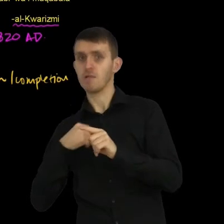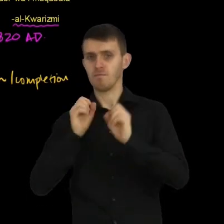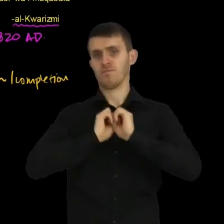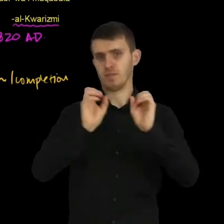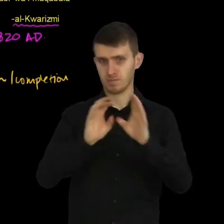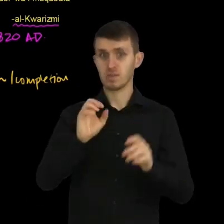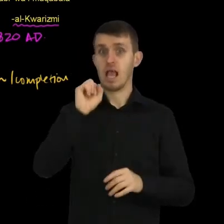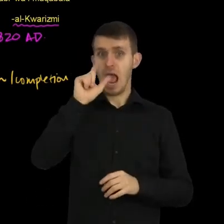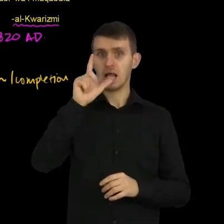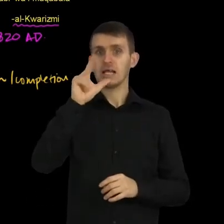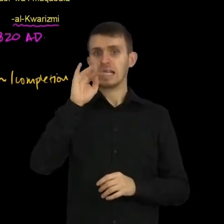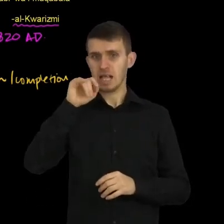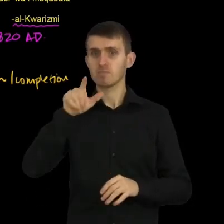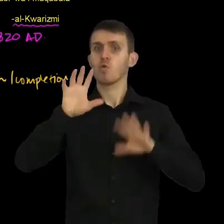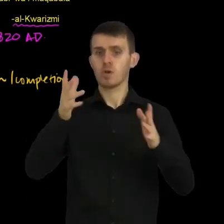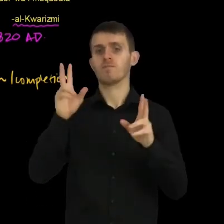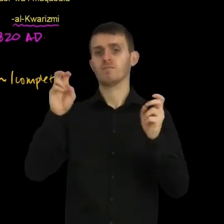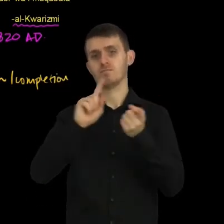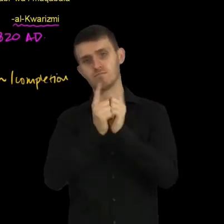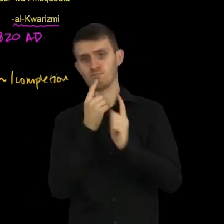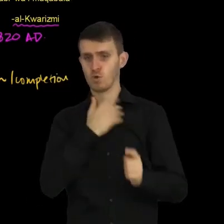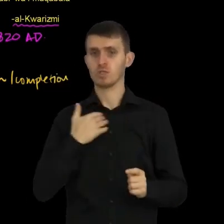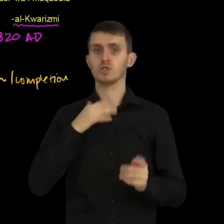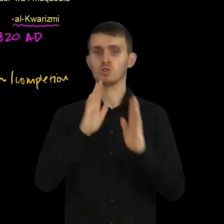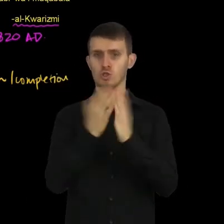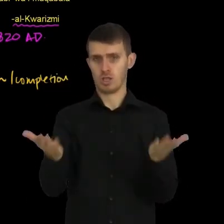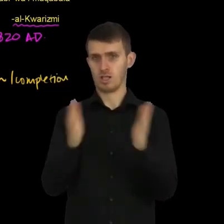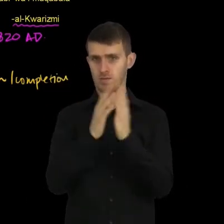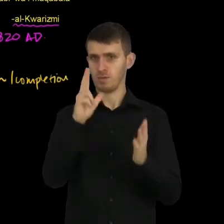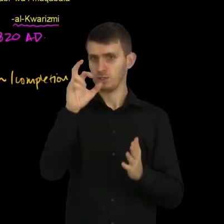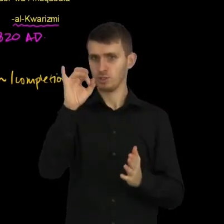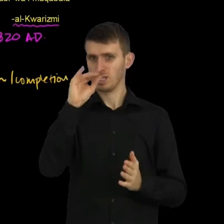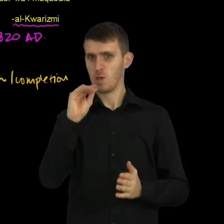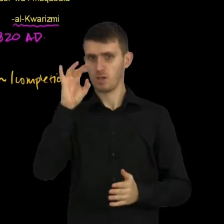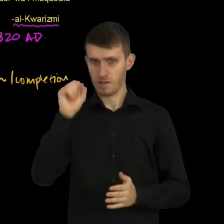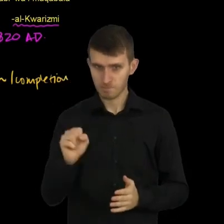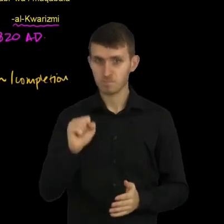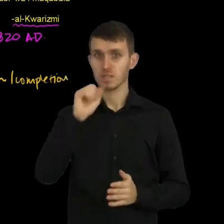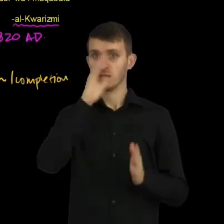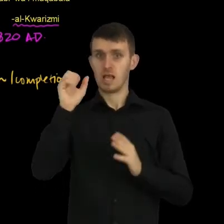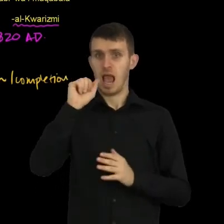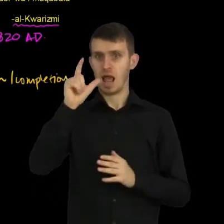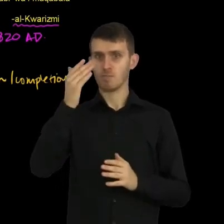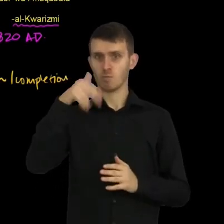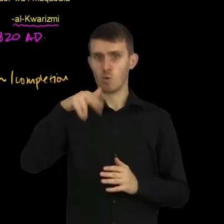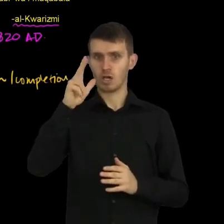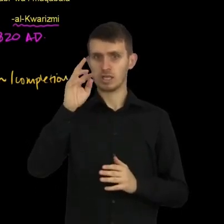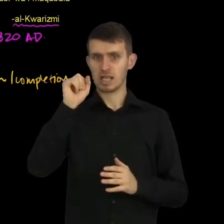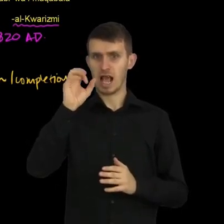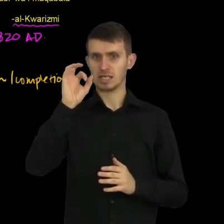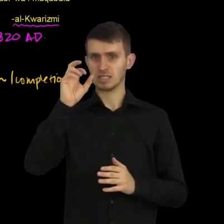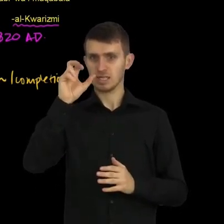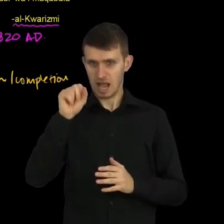znam unii wystarczająco dobrze żeby zrozumieć indyjskich firm walki tabletki tak znaczy księga allaha